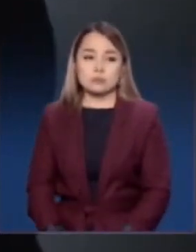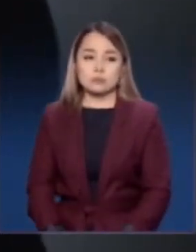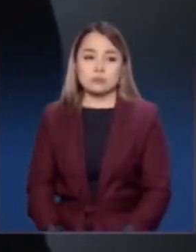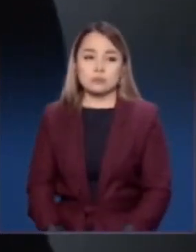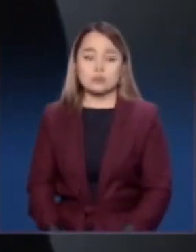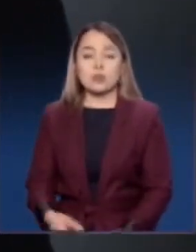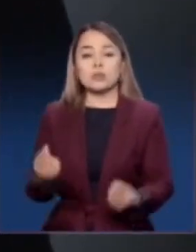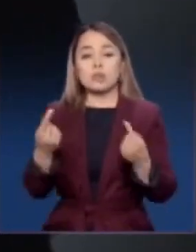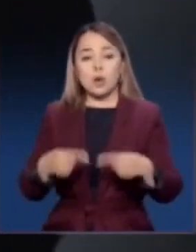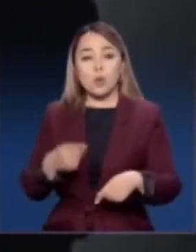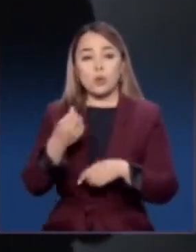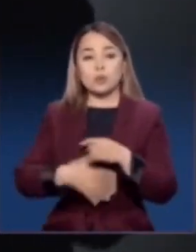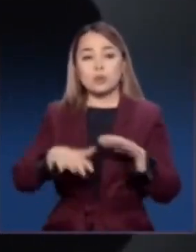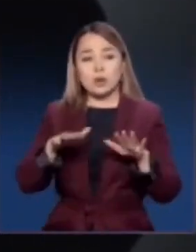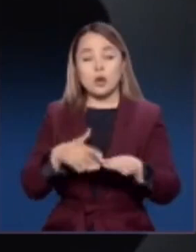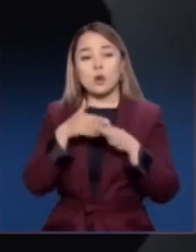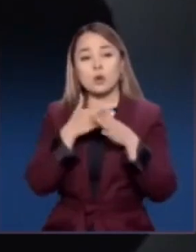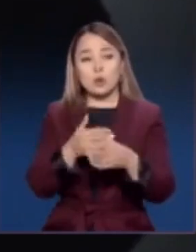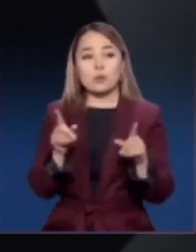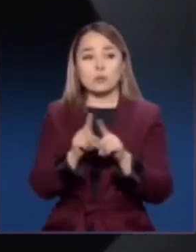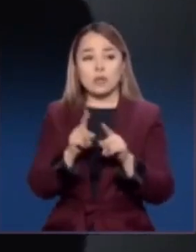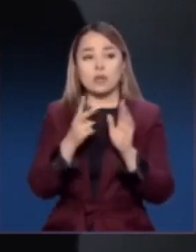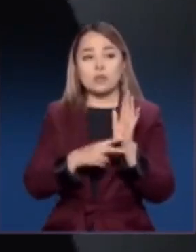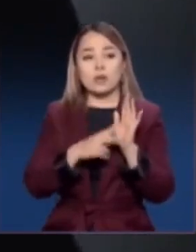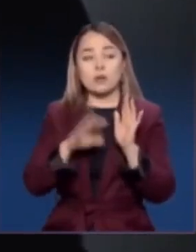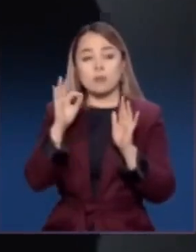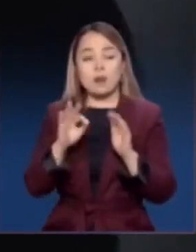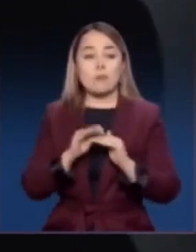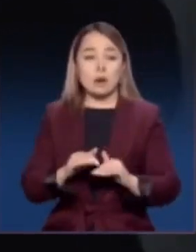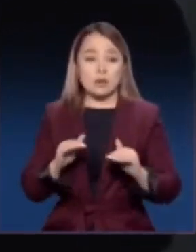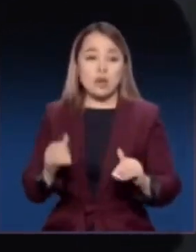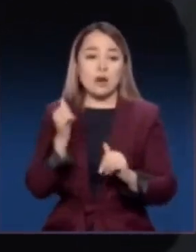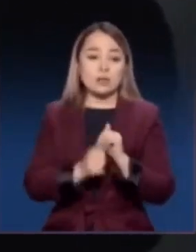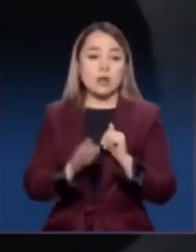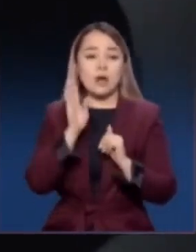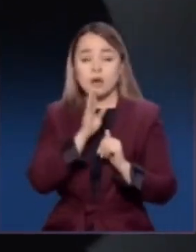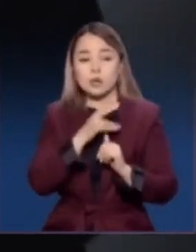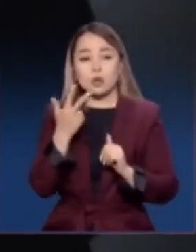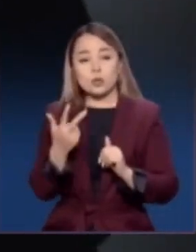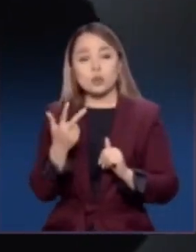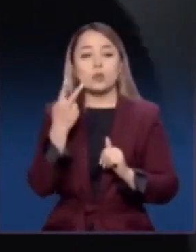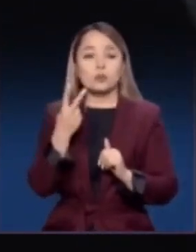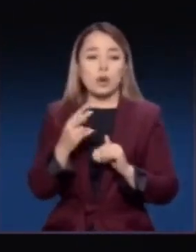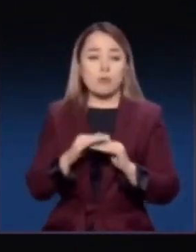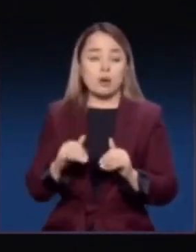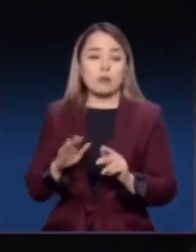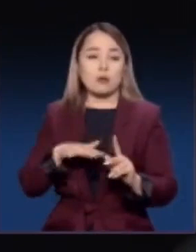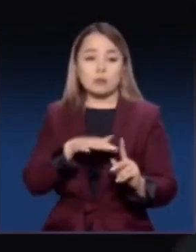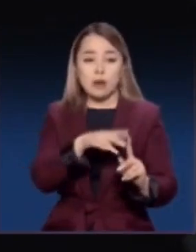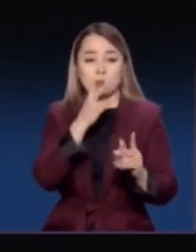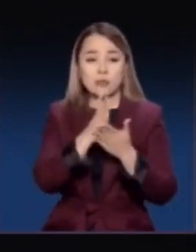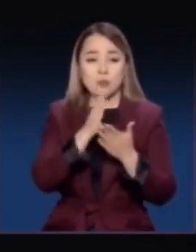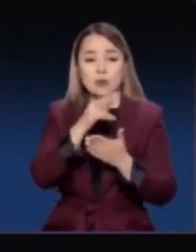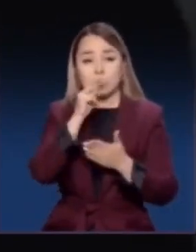Дағдарыс орталықтарының дерегінше, онда көмек алушылардың 70%-ы балалар, яғни әр әйелдің қасында 2-3 баладан еріп жүреді.